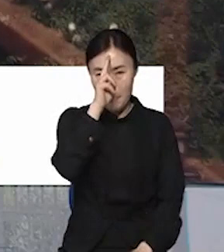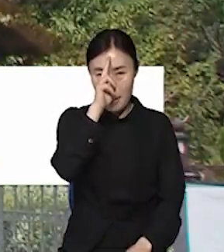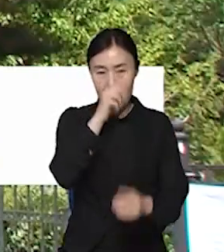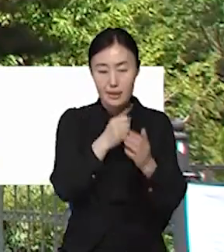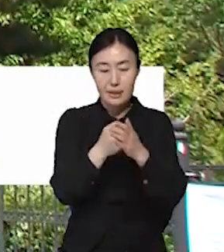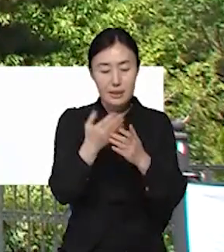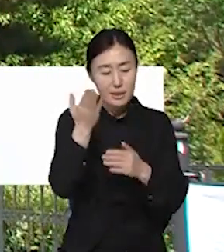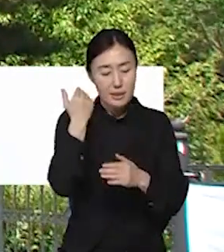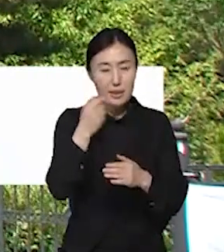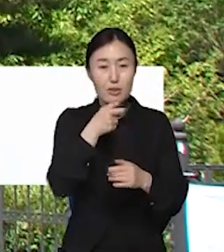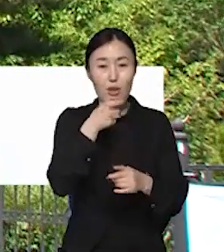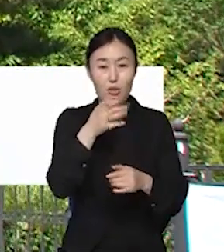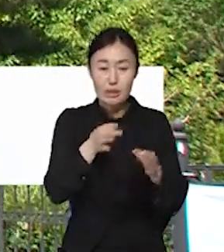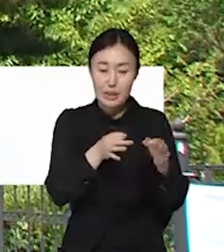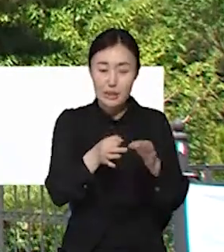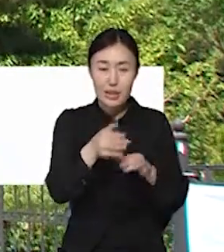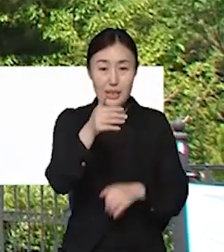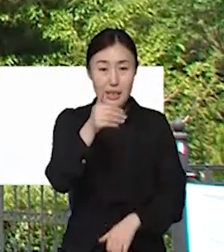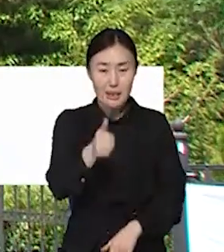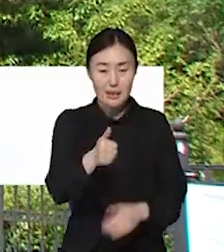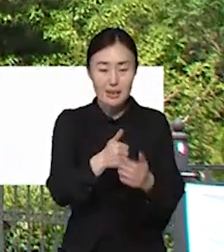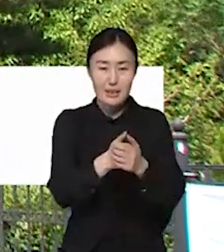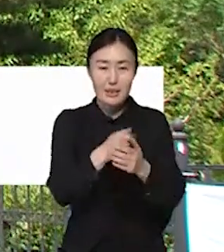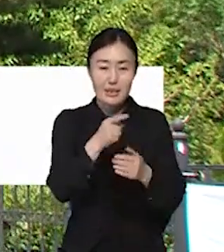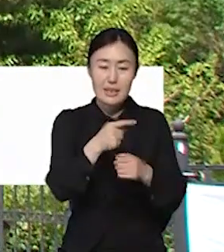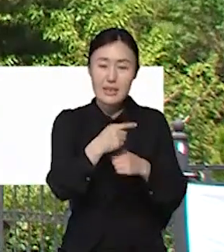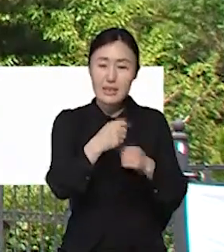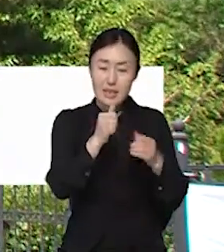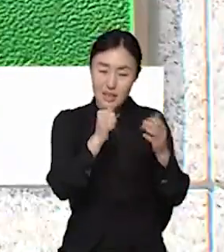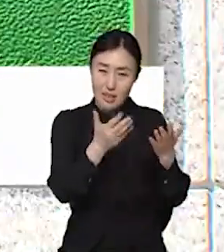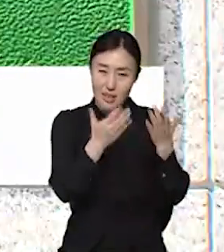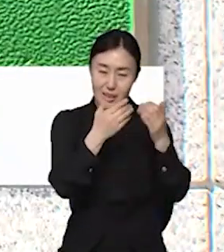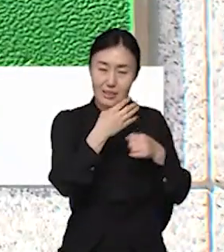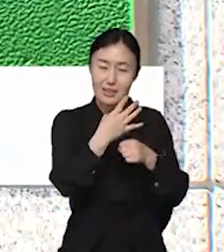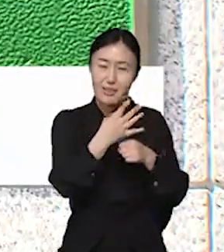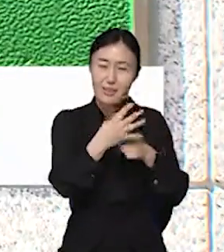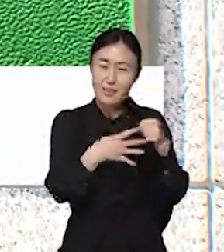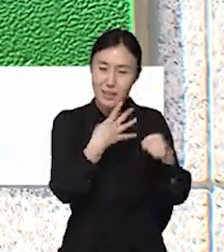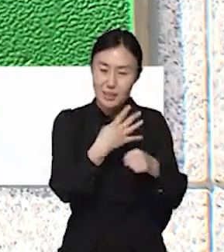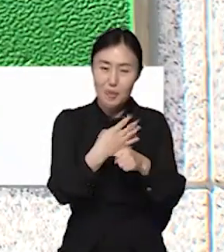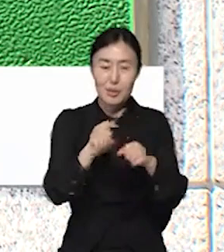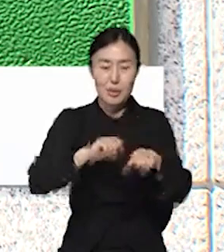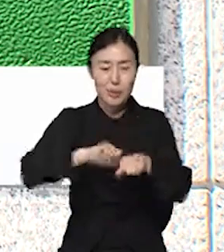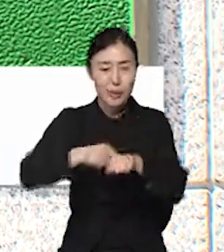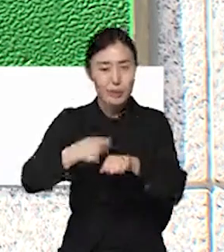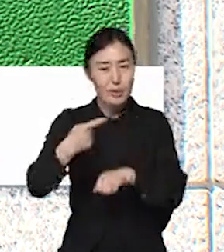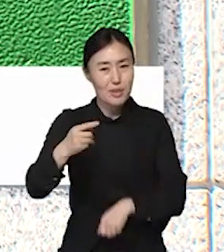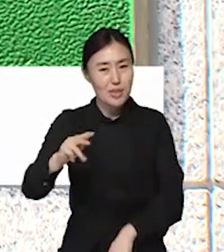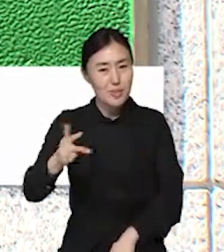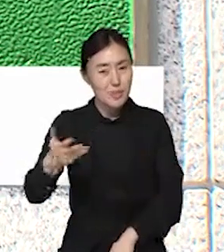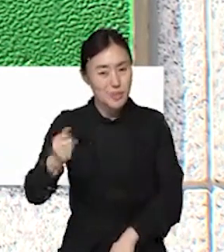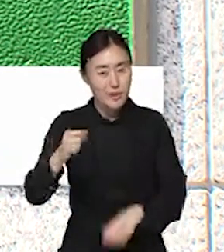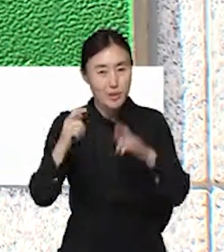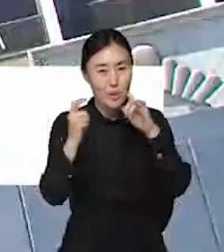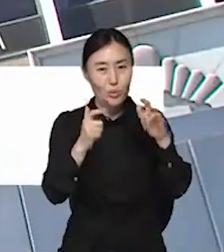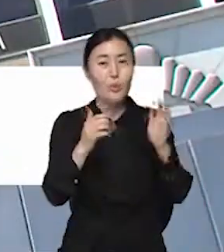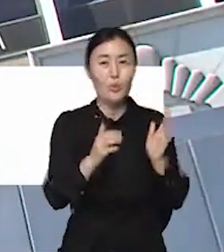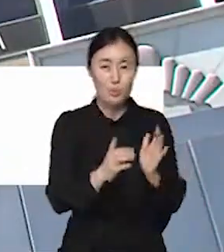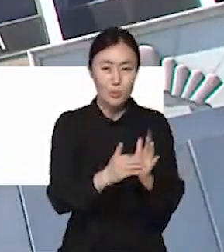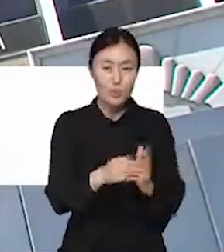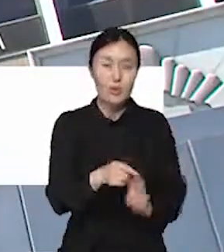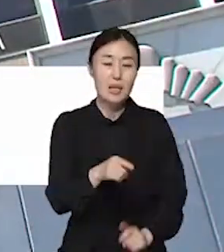여수상공회의소 회장에 대해 징역 4개월에 집행유예 1년, 벌금 2,300만 원과 추징금 1,700만 원을